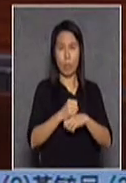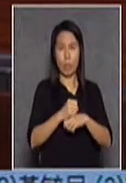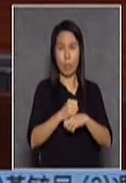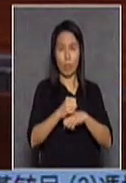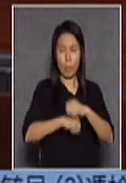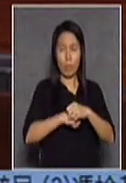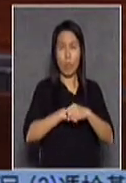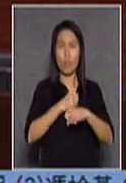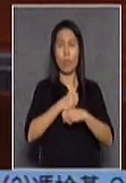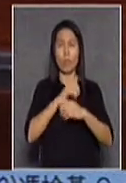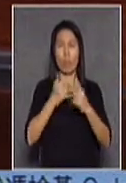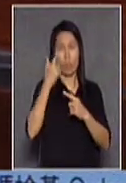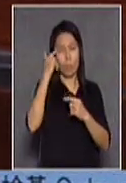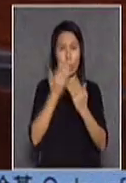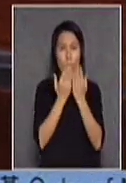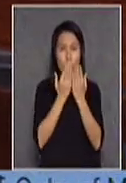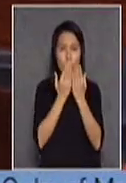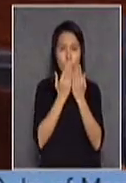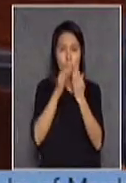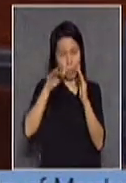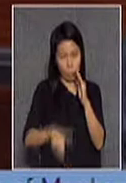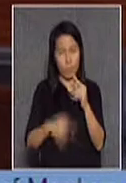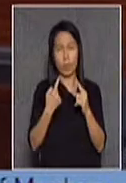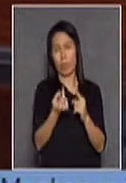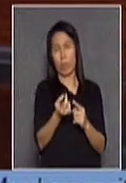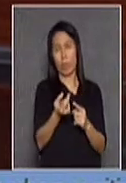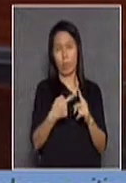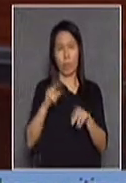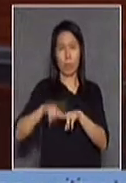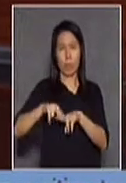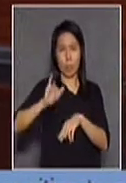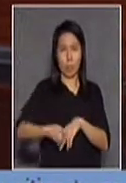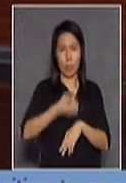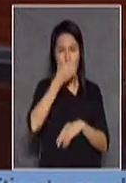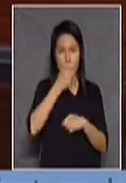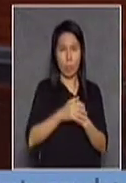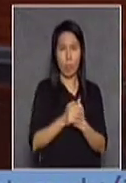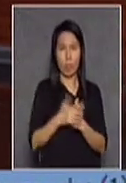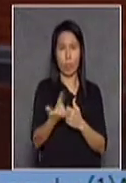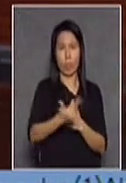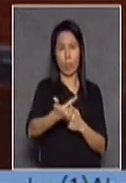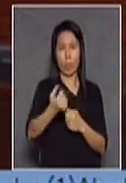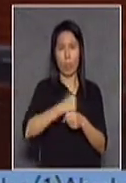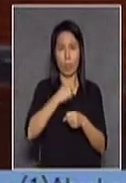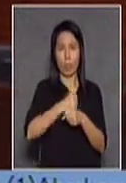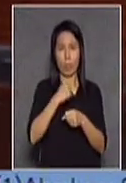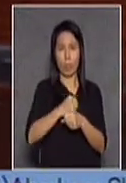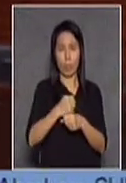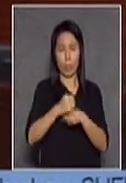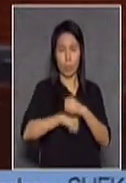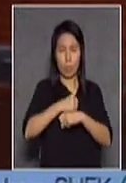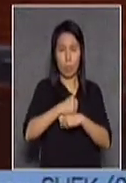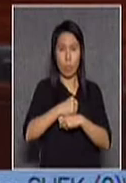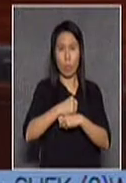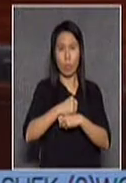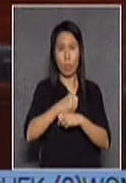為呢個知識水平、學業水平較低嘅，即係內地人民。所以嚟到之後咧，大部分都係從事呢個嘅勞動嘅，即係半